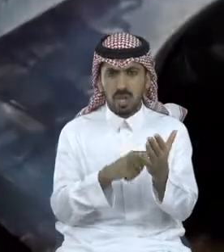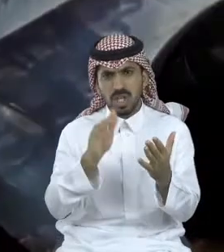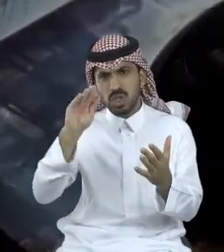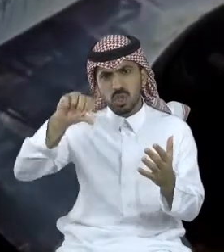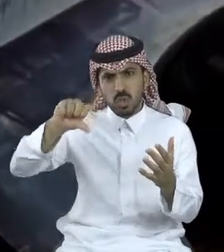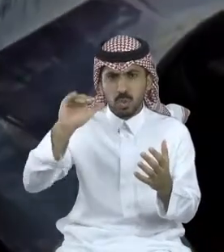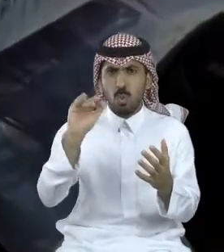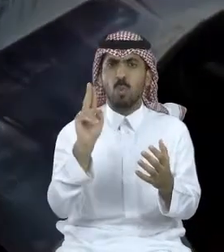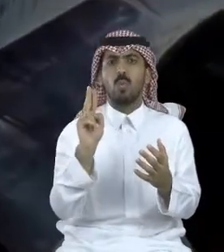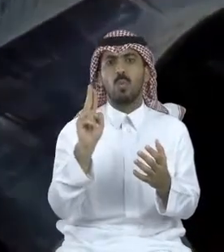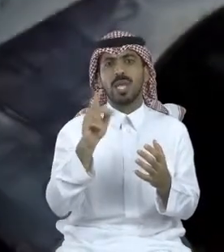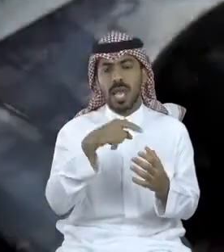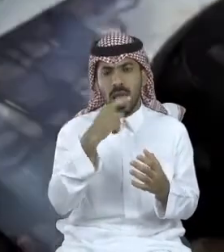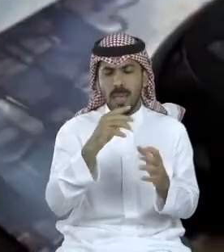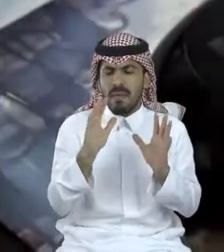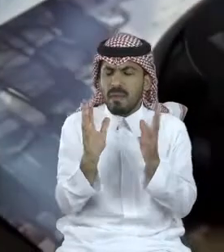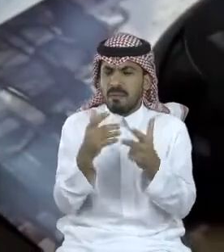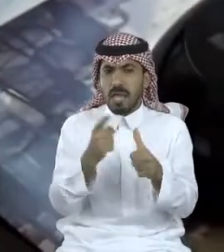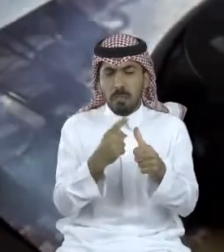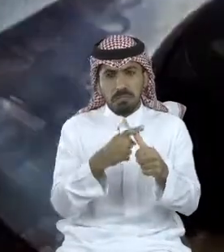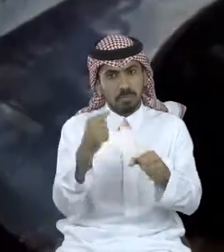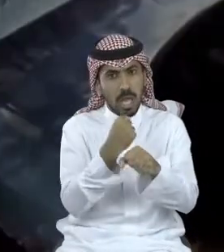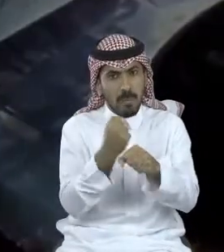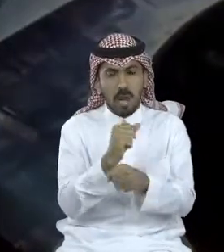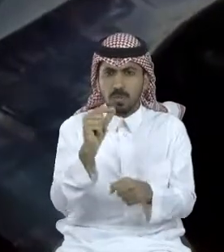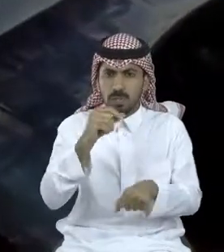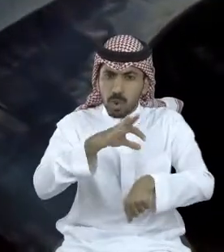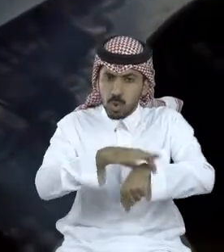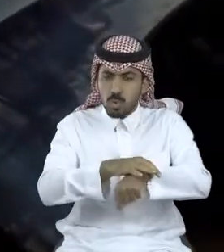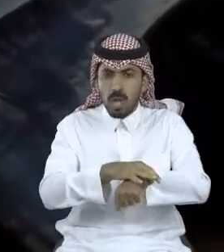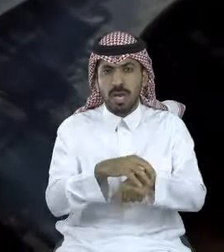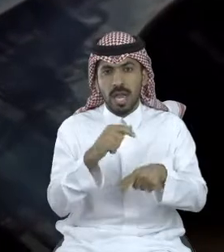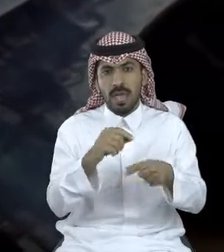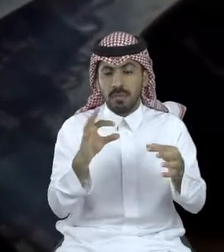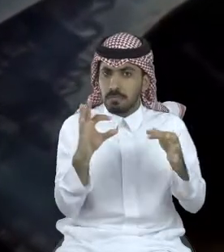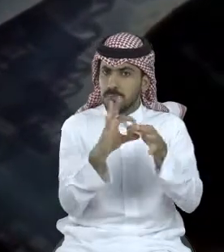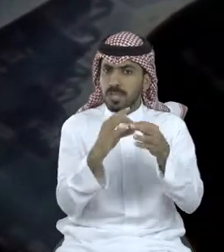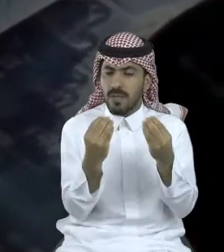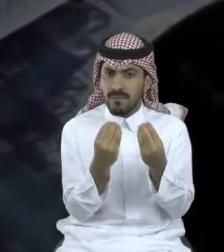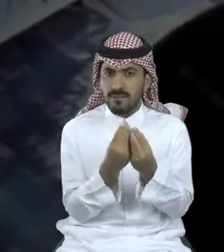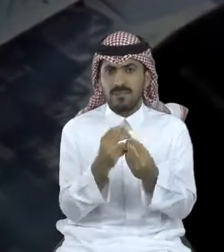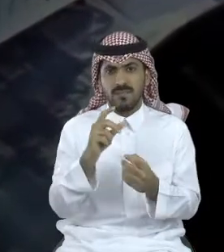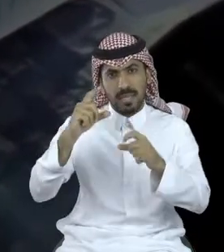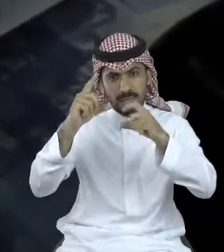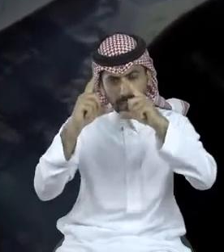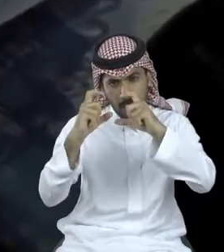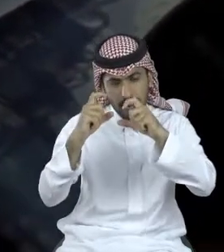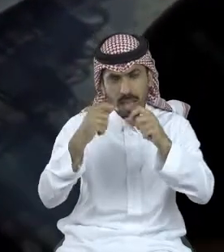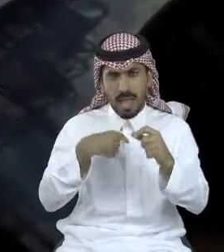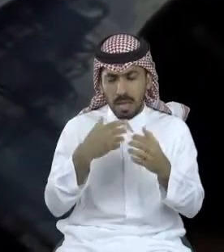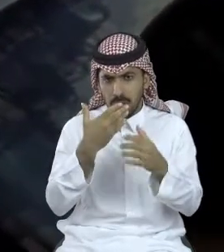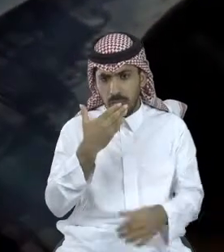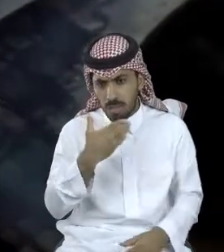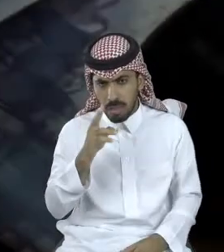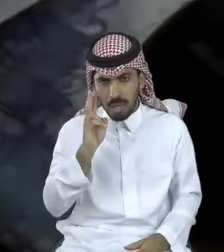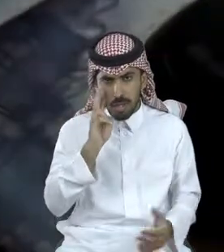هذا الاوفيس سويت يمكن كنترول يمكن كنترول باوربوينت مال باوربوينت من نفس الاكسسوار. وبرضه فايند ماي فون تكلمنا لها اكشن كاميرا، استغربت انه